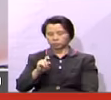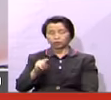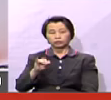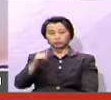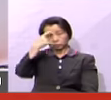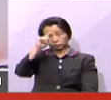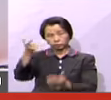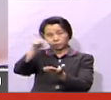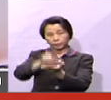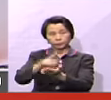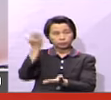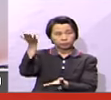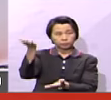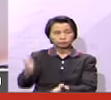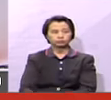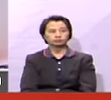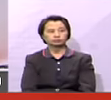laporan lanjut. Silakan Aisyah.